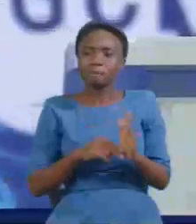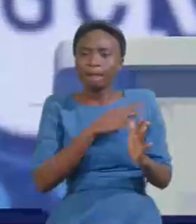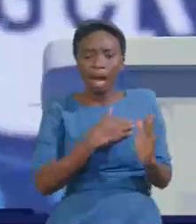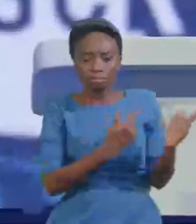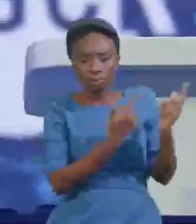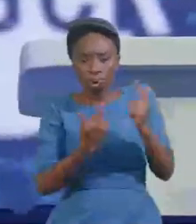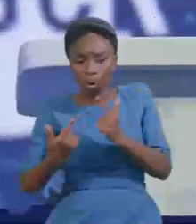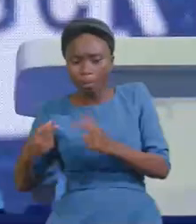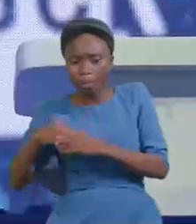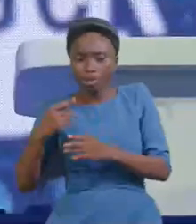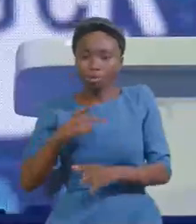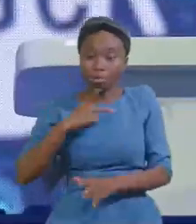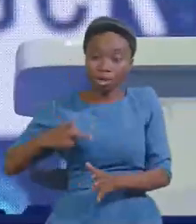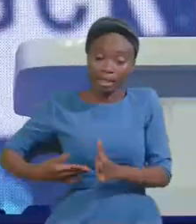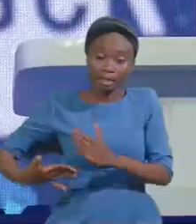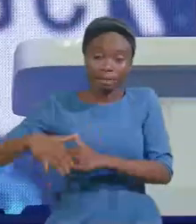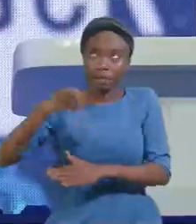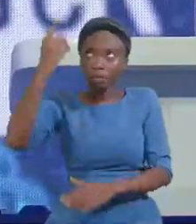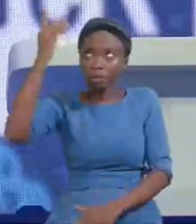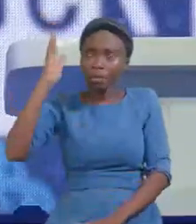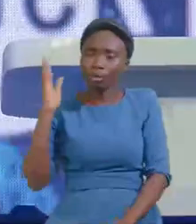Mais si tu veux sortir de ce royaume de ténèbres